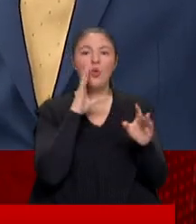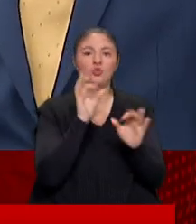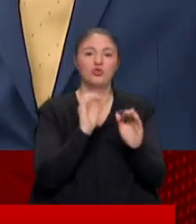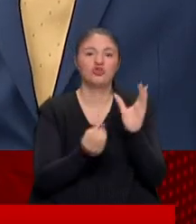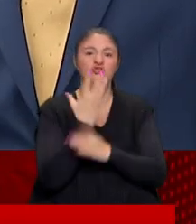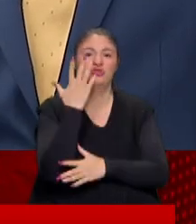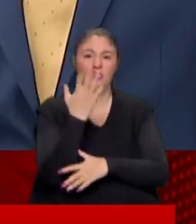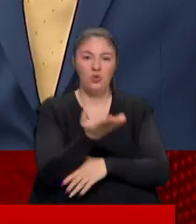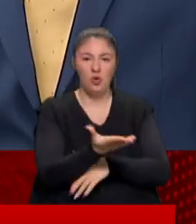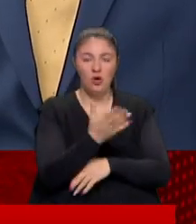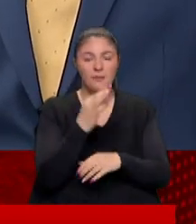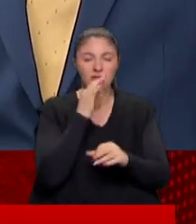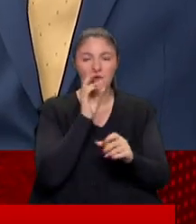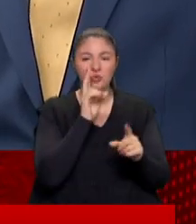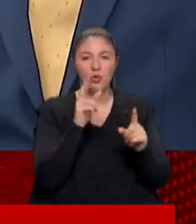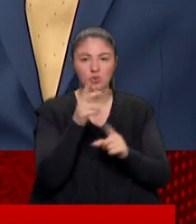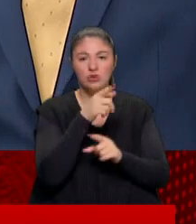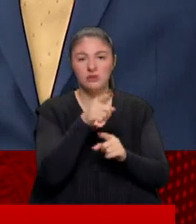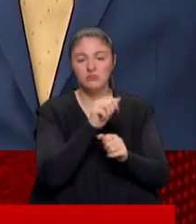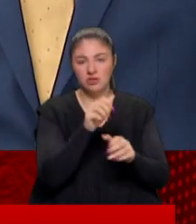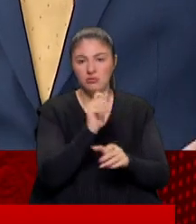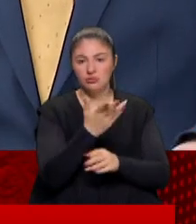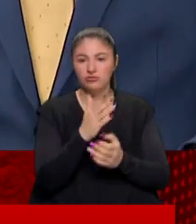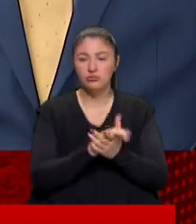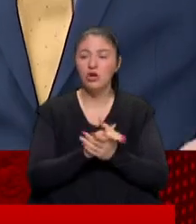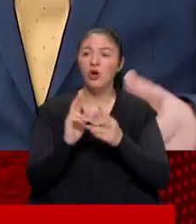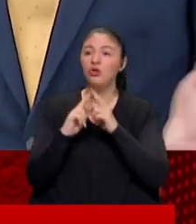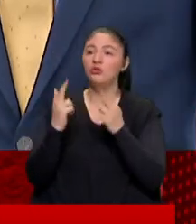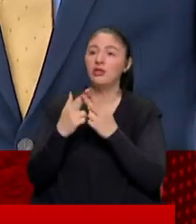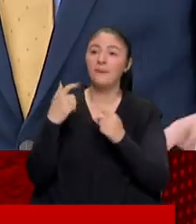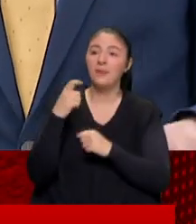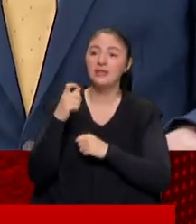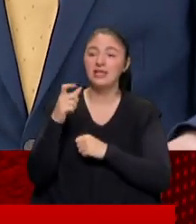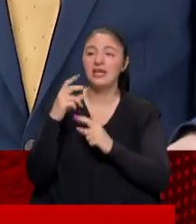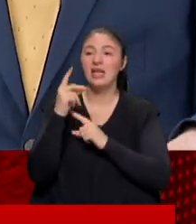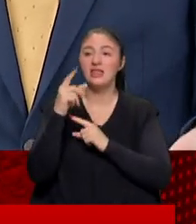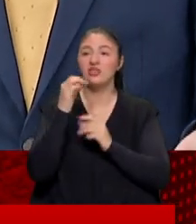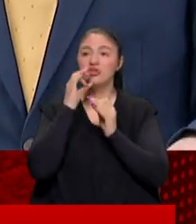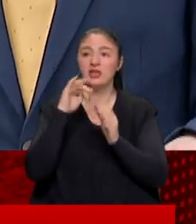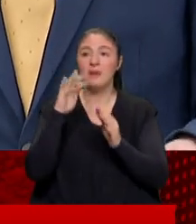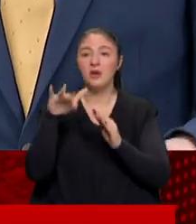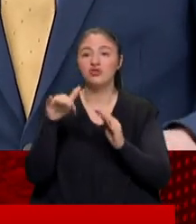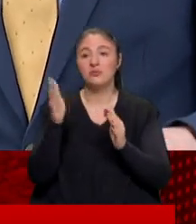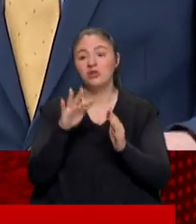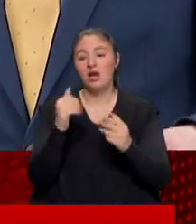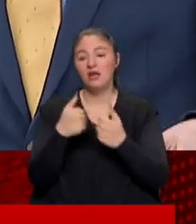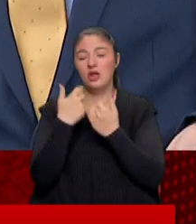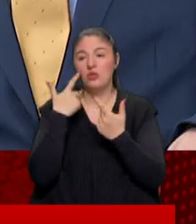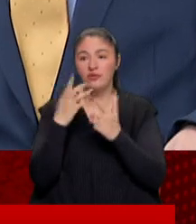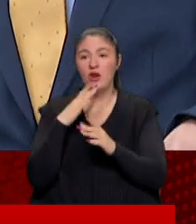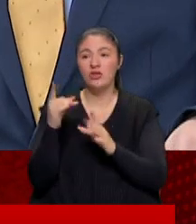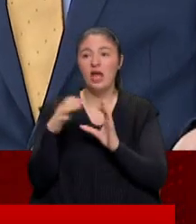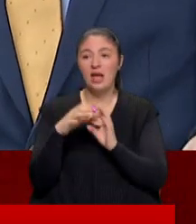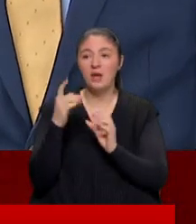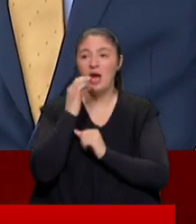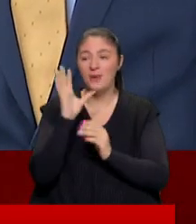yıkımlara tanıklık etmiştik. Benzer bir görüntüyü de sen paylaşıyorsun. Dünyada Brezilya'dan, İrlanda'dan, Çin'den gelen başka kaza görüntüleri de var. Onlara ilişkin